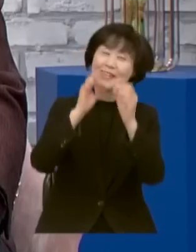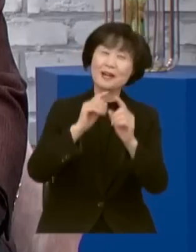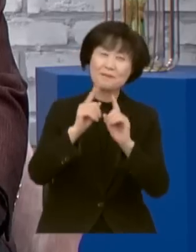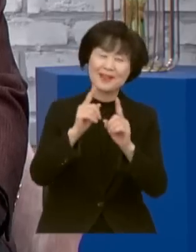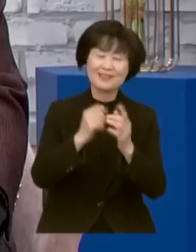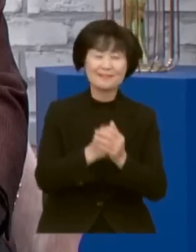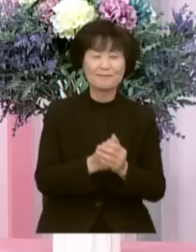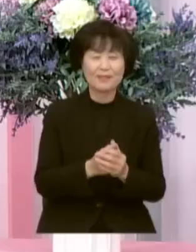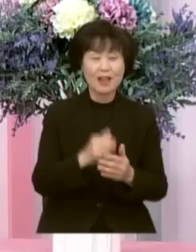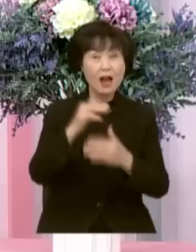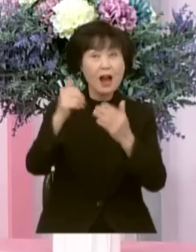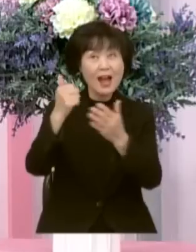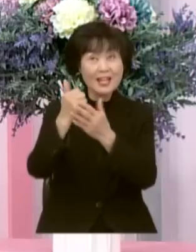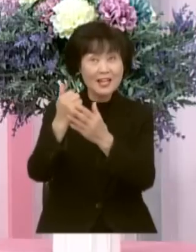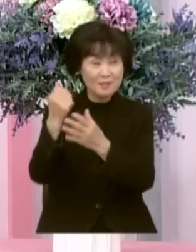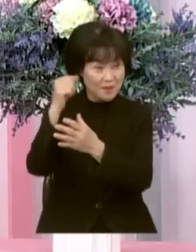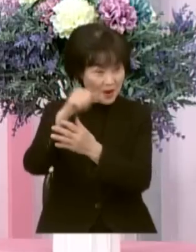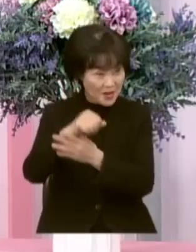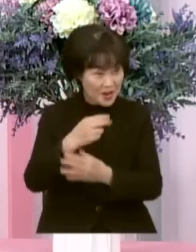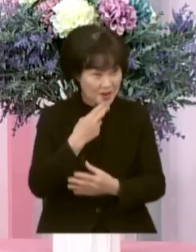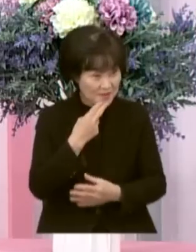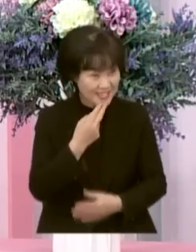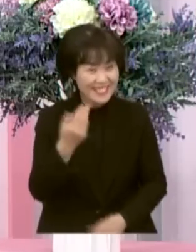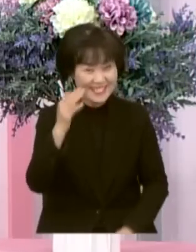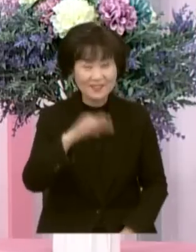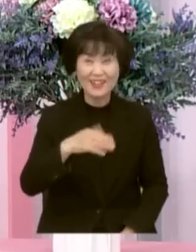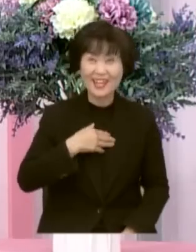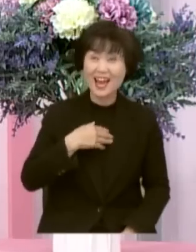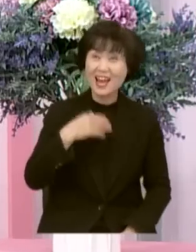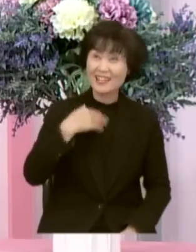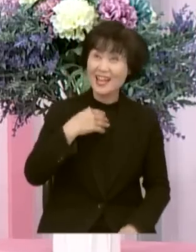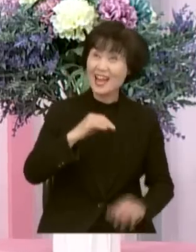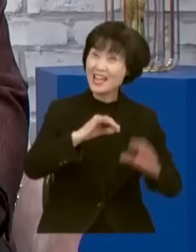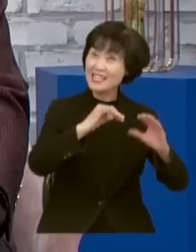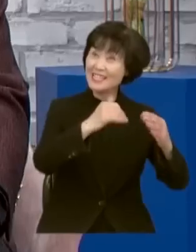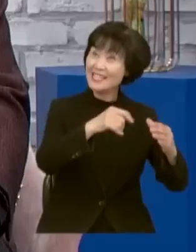그랬더니. 그리고 그래서. 하나님은 허락을 안 하셨겠지만 그냥 갔다 올게요.